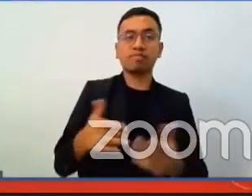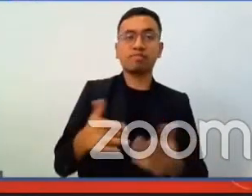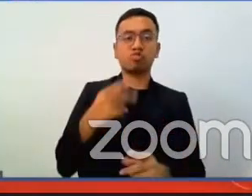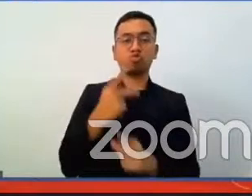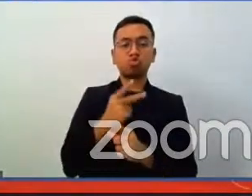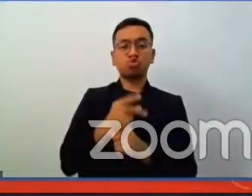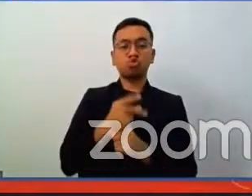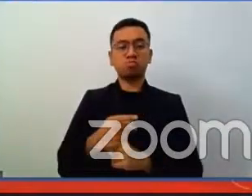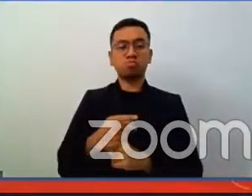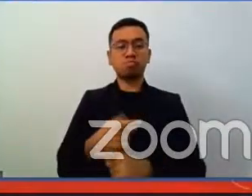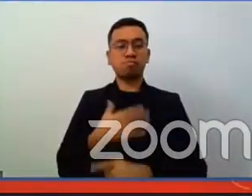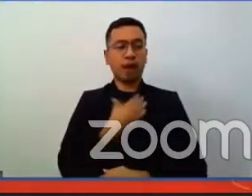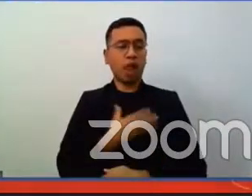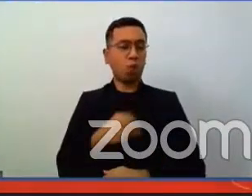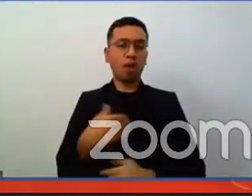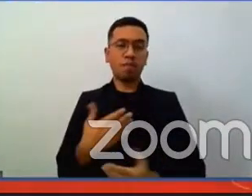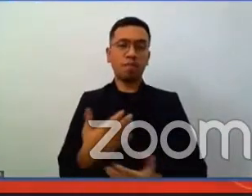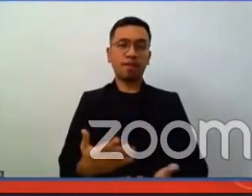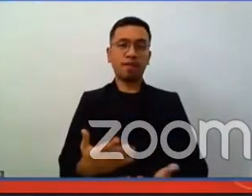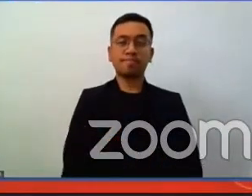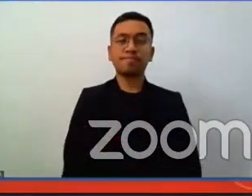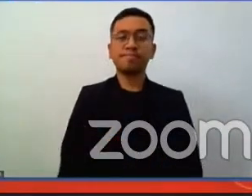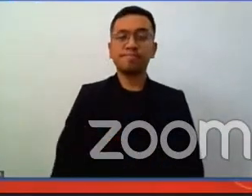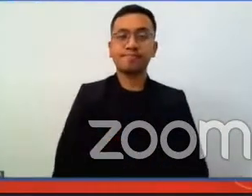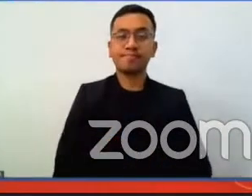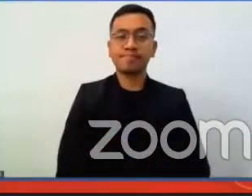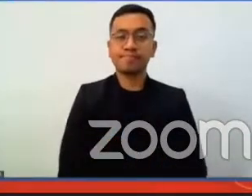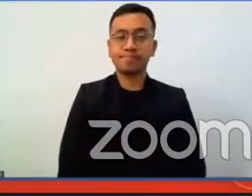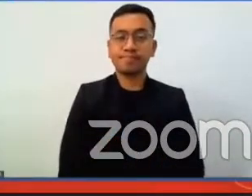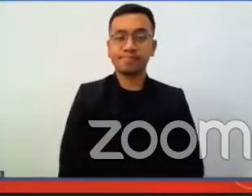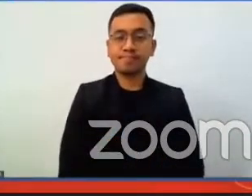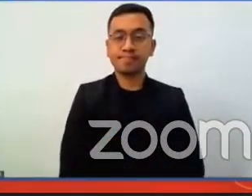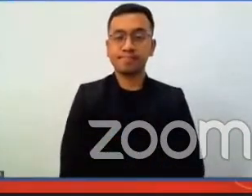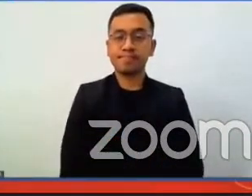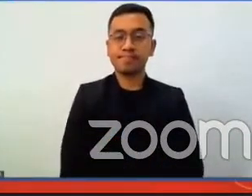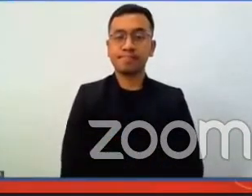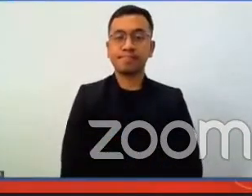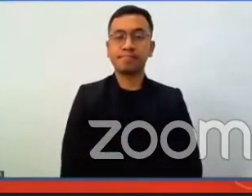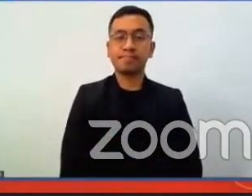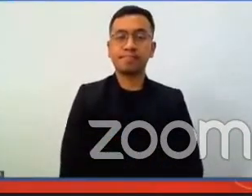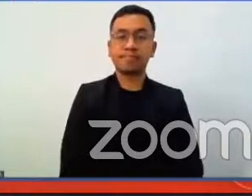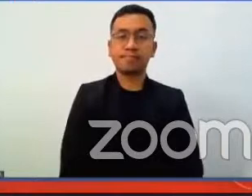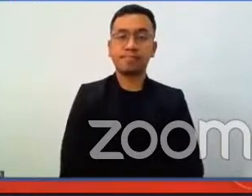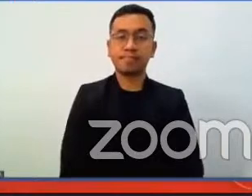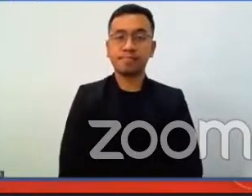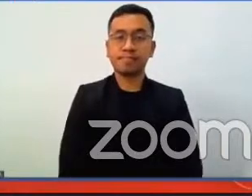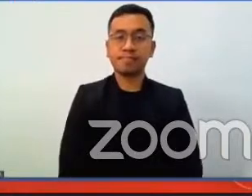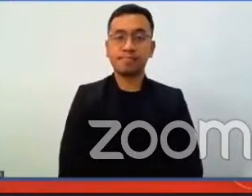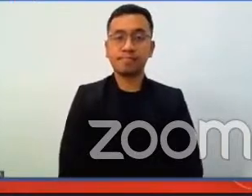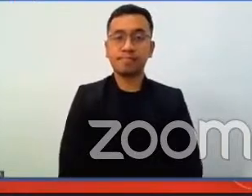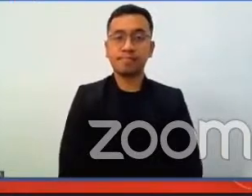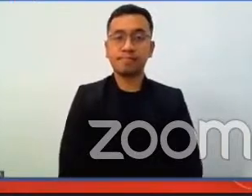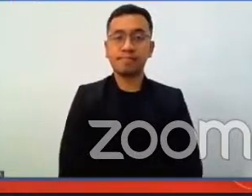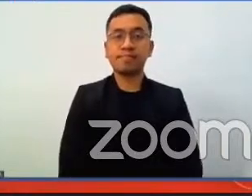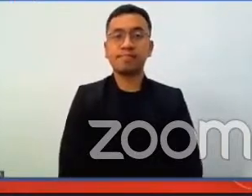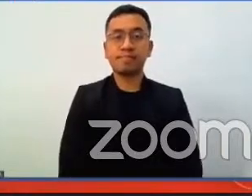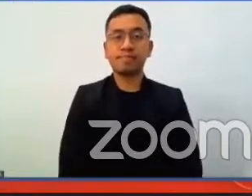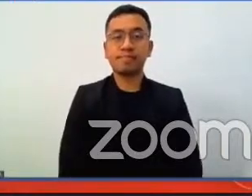pendidik gitu, Pak? Silakan, Pak. Iya. Ya, jadi ini ada di dalam salah satu